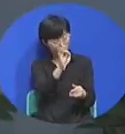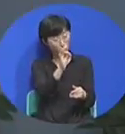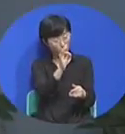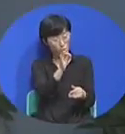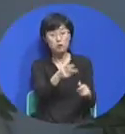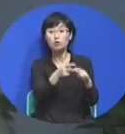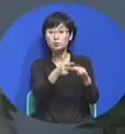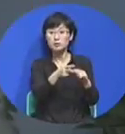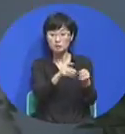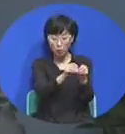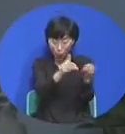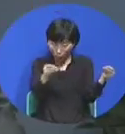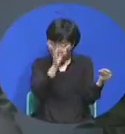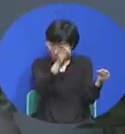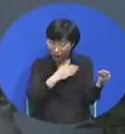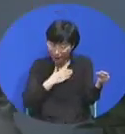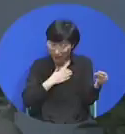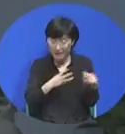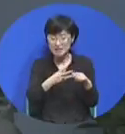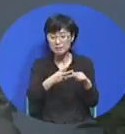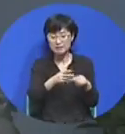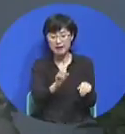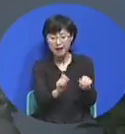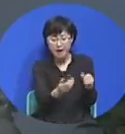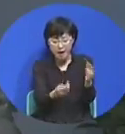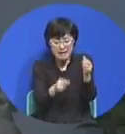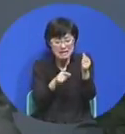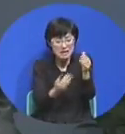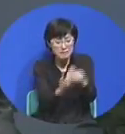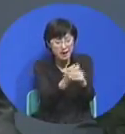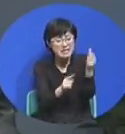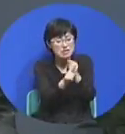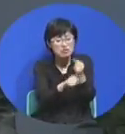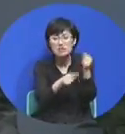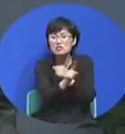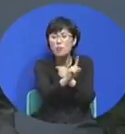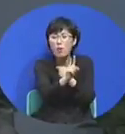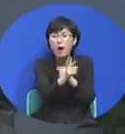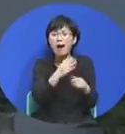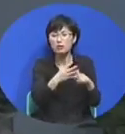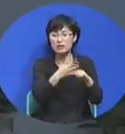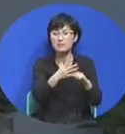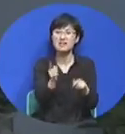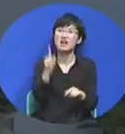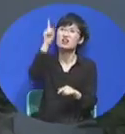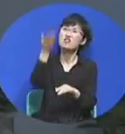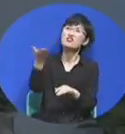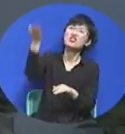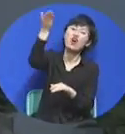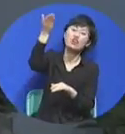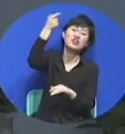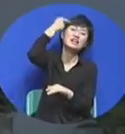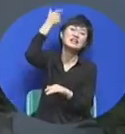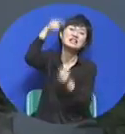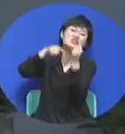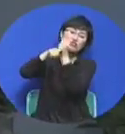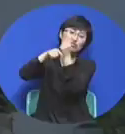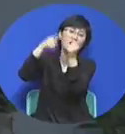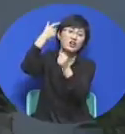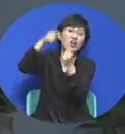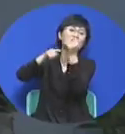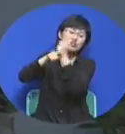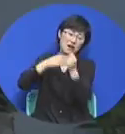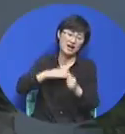see, you need to see the reality, you need to see the facts, you need to see the truth, and then behind that, the spiritual facts. 그동안에 이스라엘은 복음을 알고